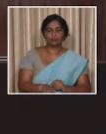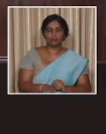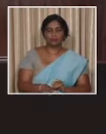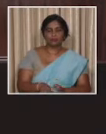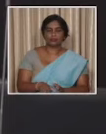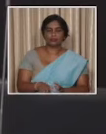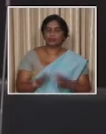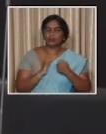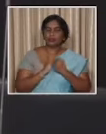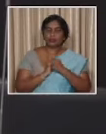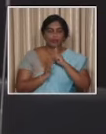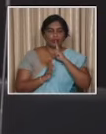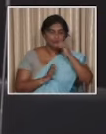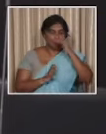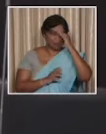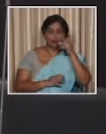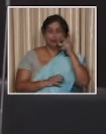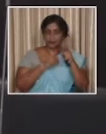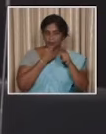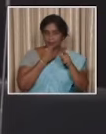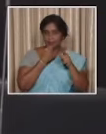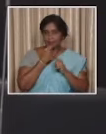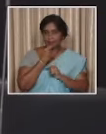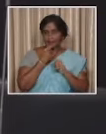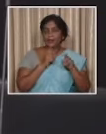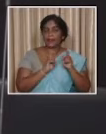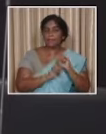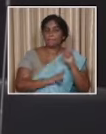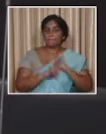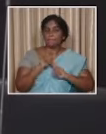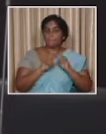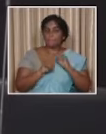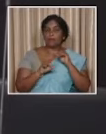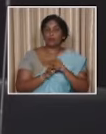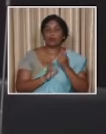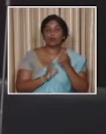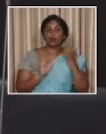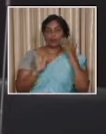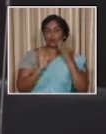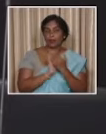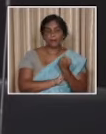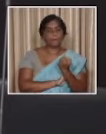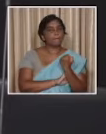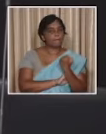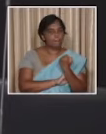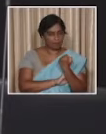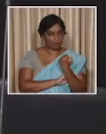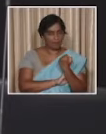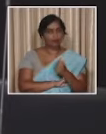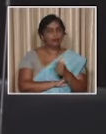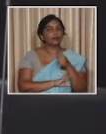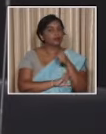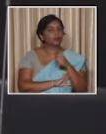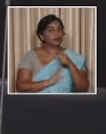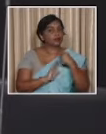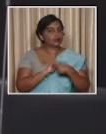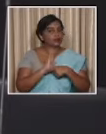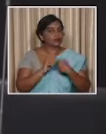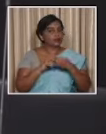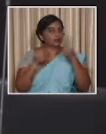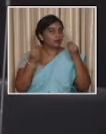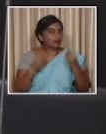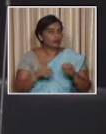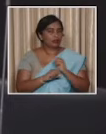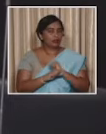ගරු කතානායකතුමනි, එතුමා මේ පාර්ලිමේන්තුව තමයි මුදල් පිළිබඳ බලය තියෙන්නේ. එතකොට මේ රට බංකොලොත්